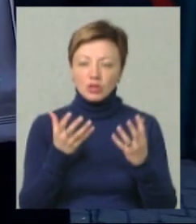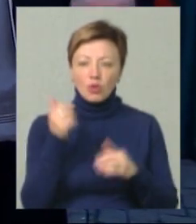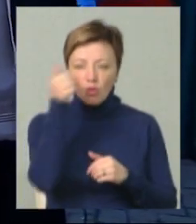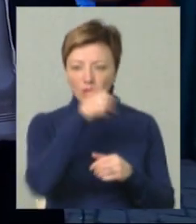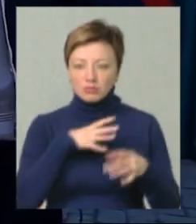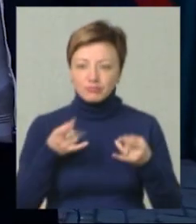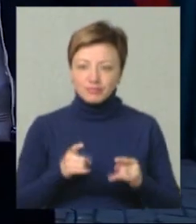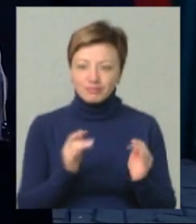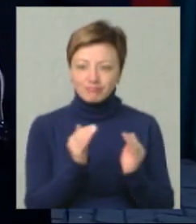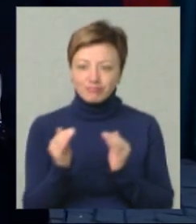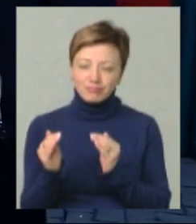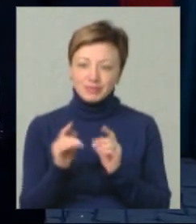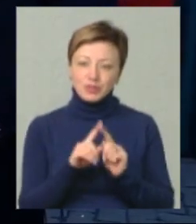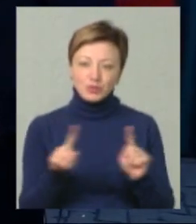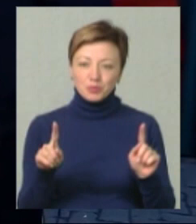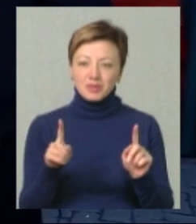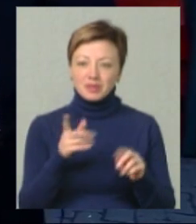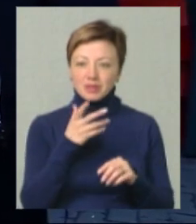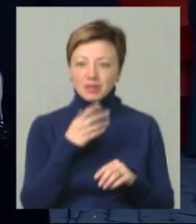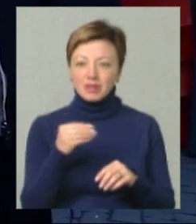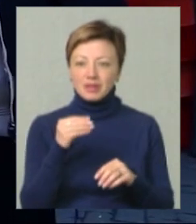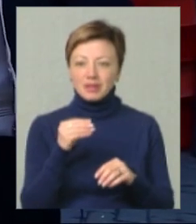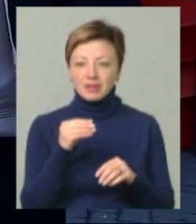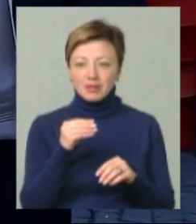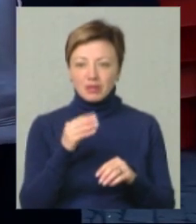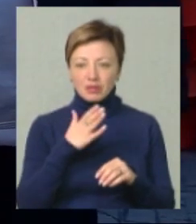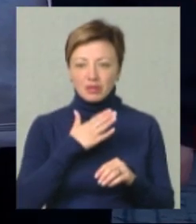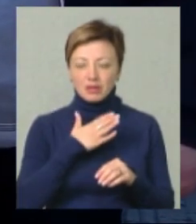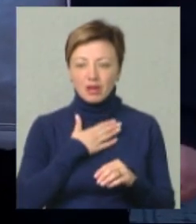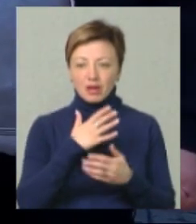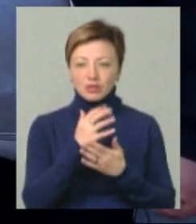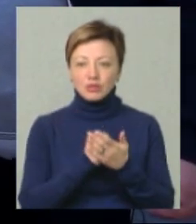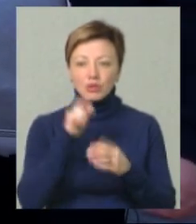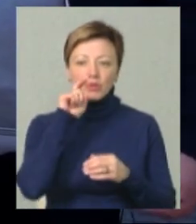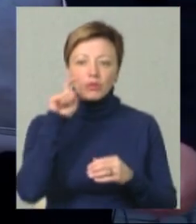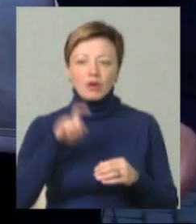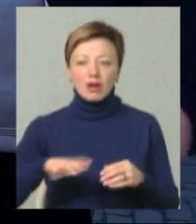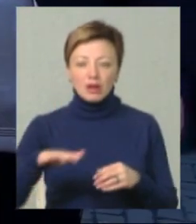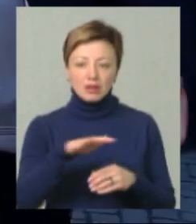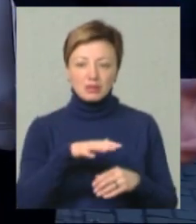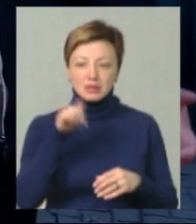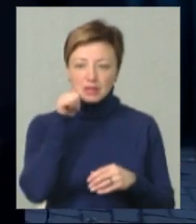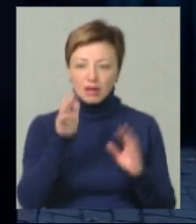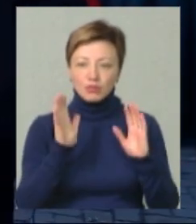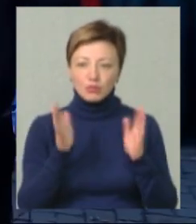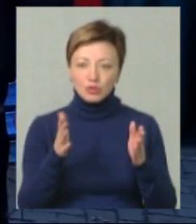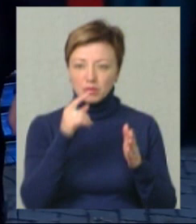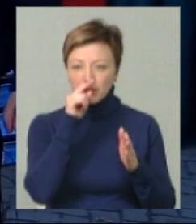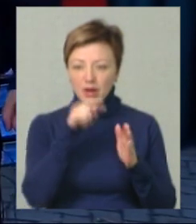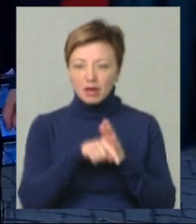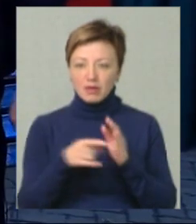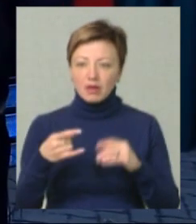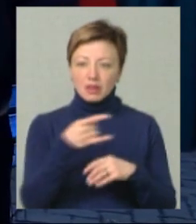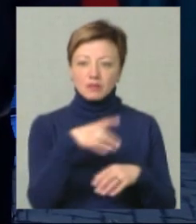была, как говорят, вишенка на торте в коллекциях Украины. Завтра будем прорываться.